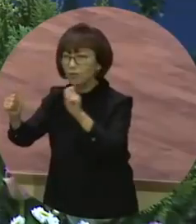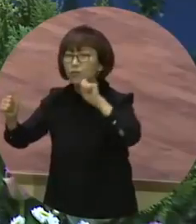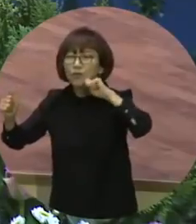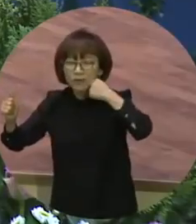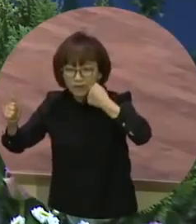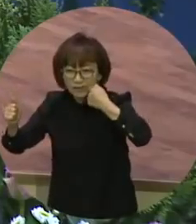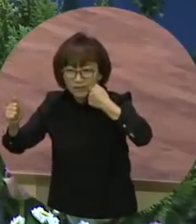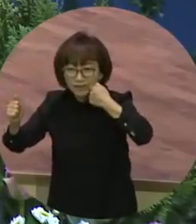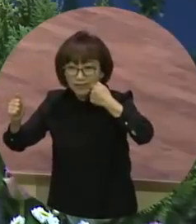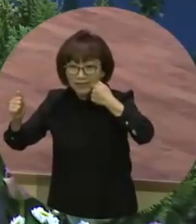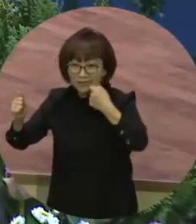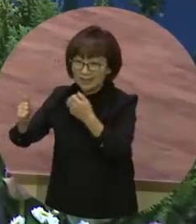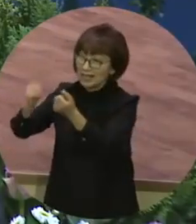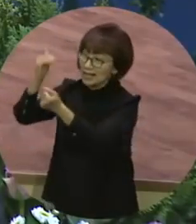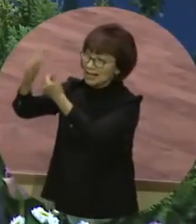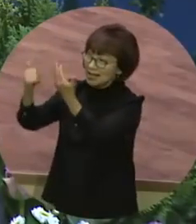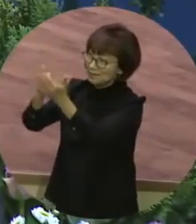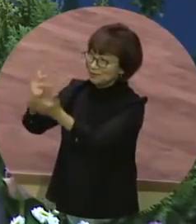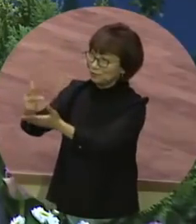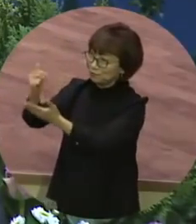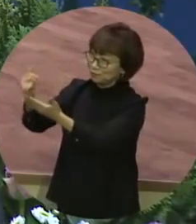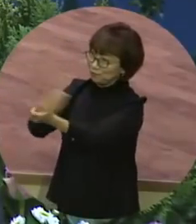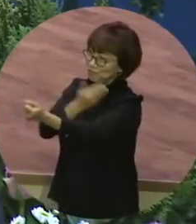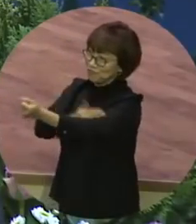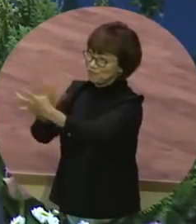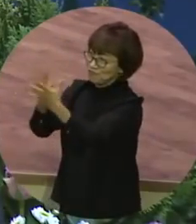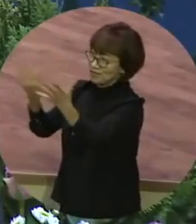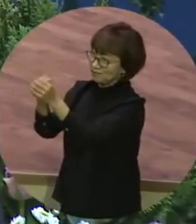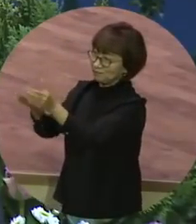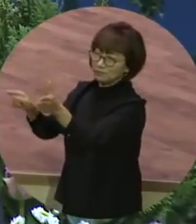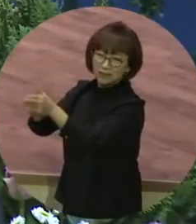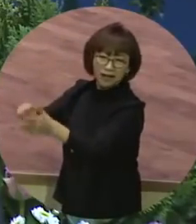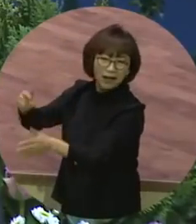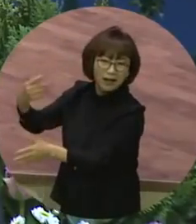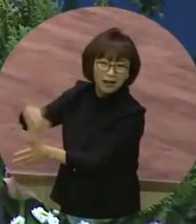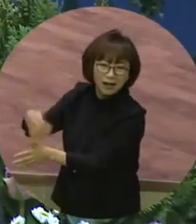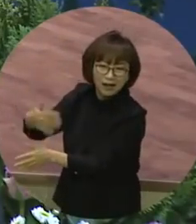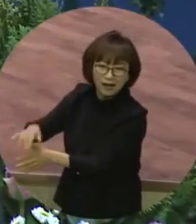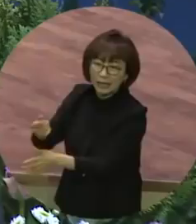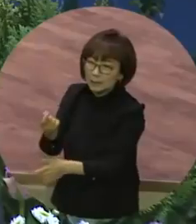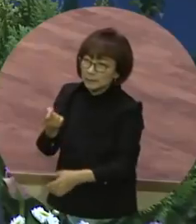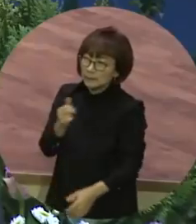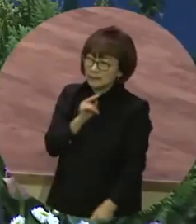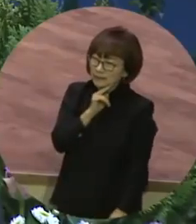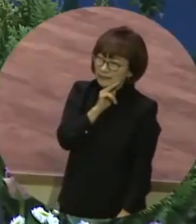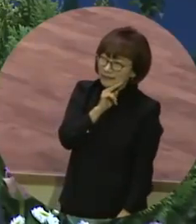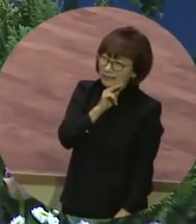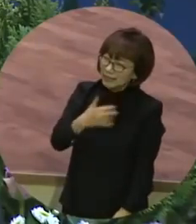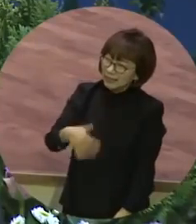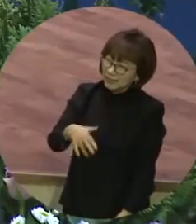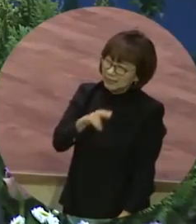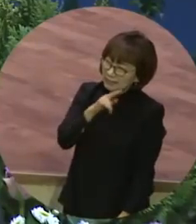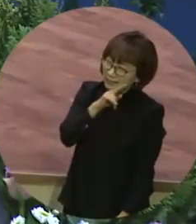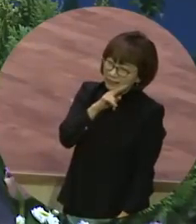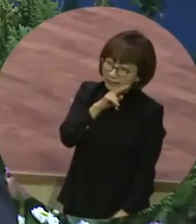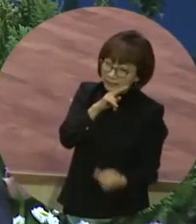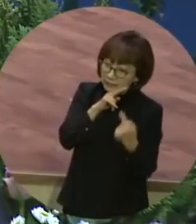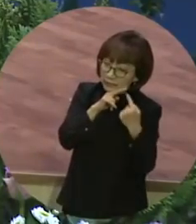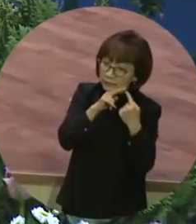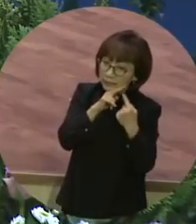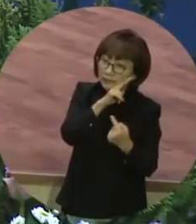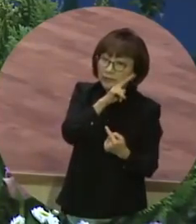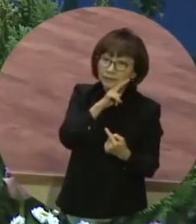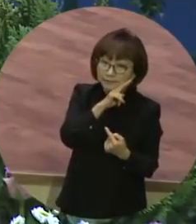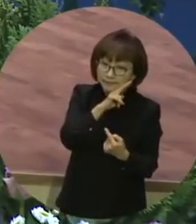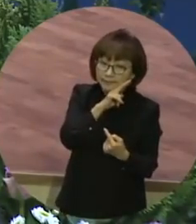하나님의 절대 주권을 온전히 그렇게 믿지 못하는 여기에서 차단한 것이